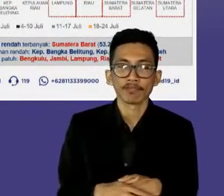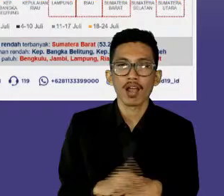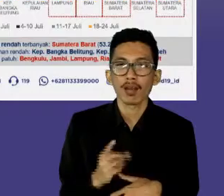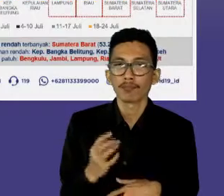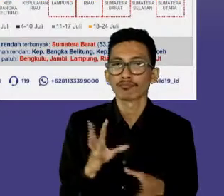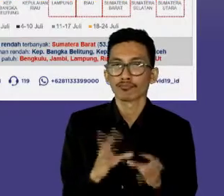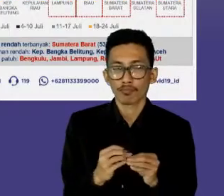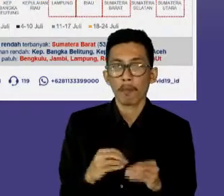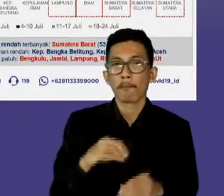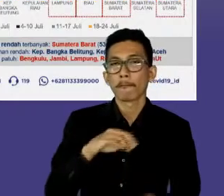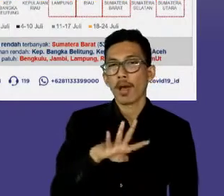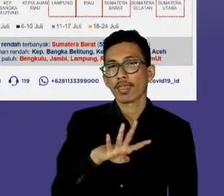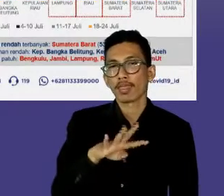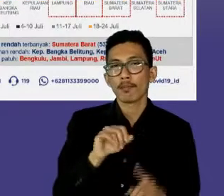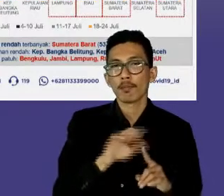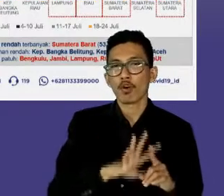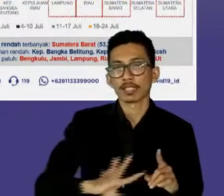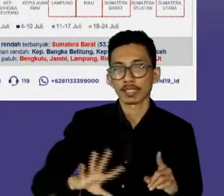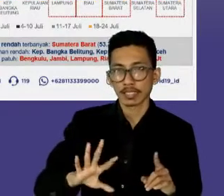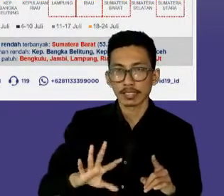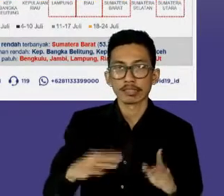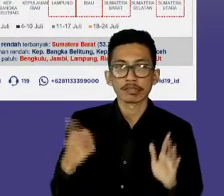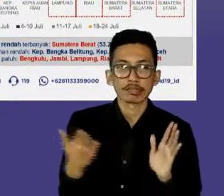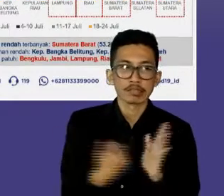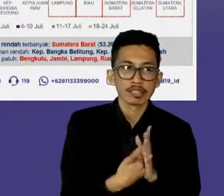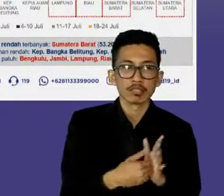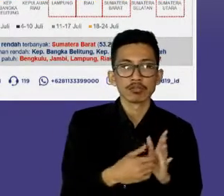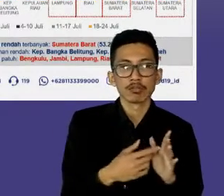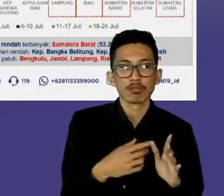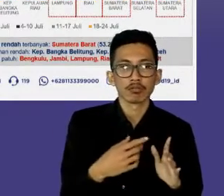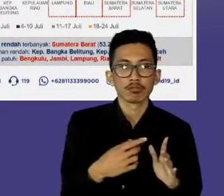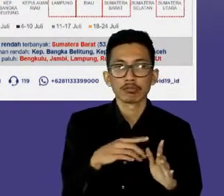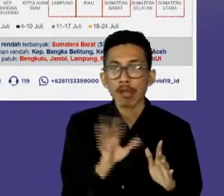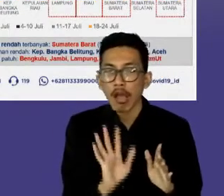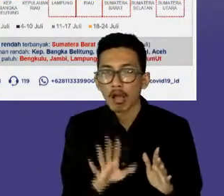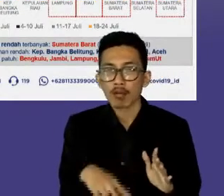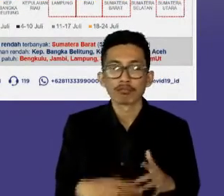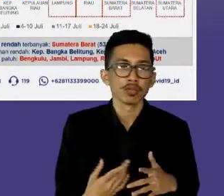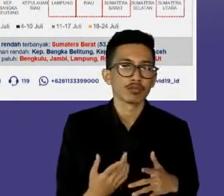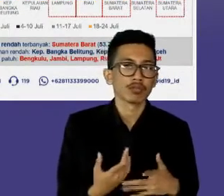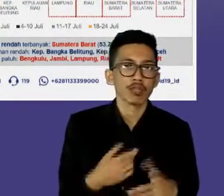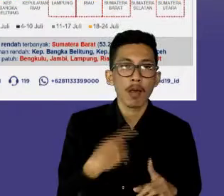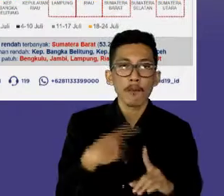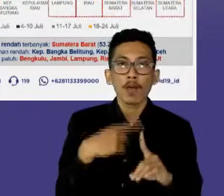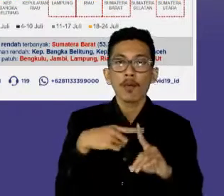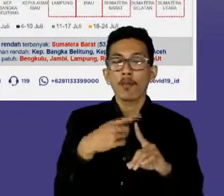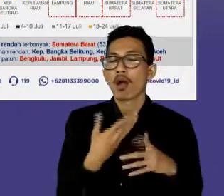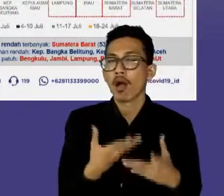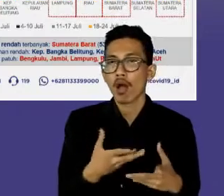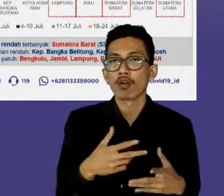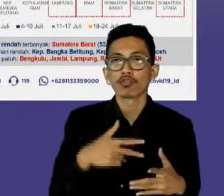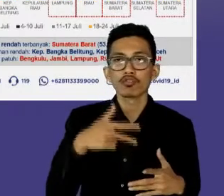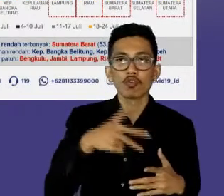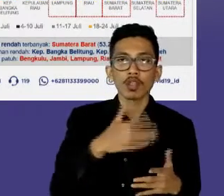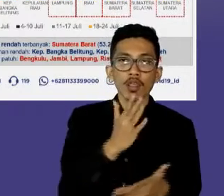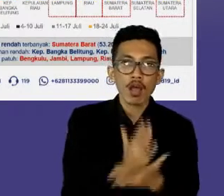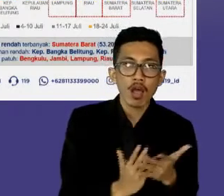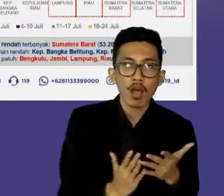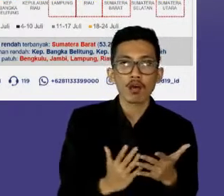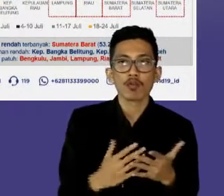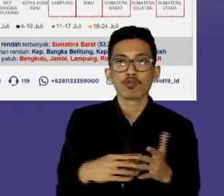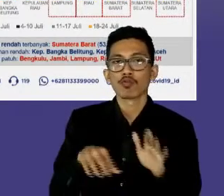ternyata angka kepatuhannya, cakupan yang tidak patuh semakin bertambah, yaitu di Maluku, Papua Barat, Sulawesi Tengah, dan Sulawesi